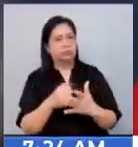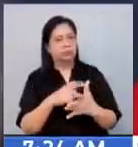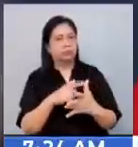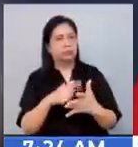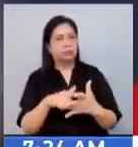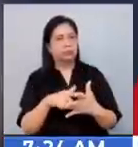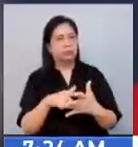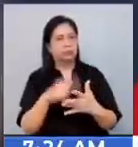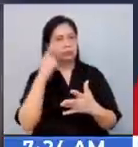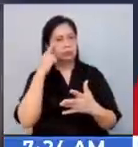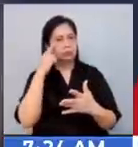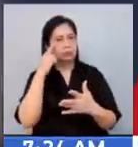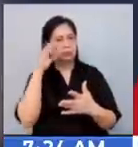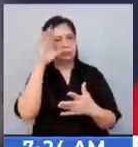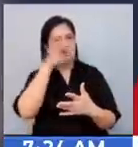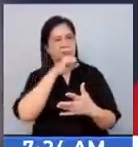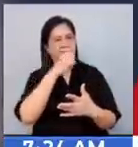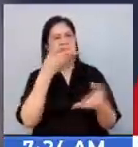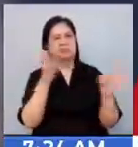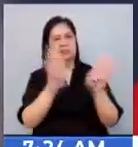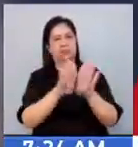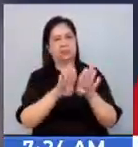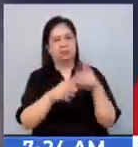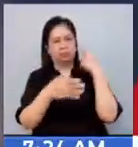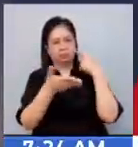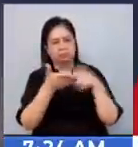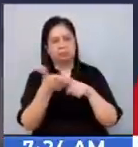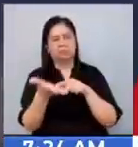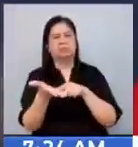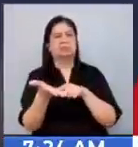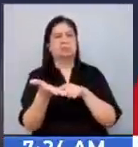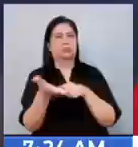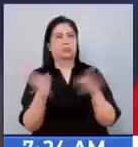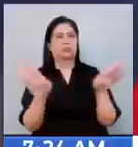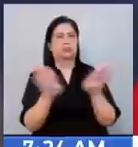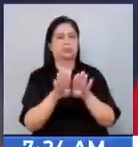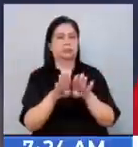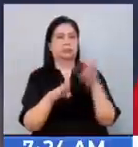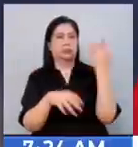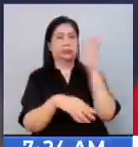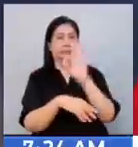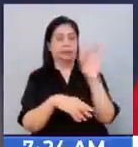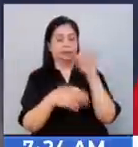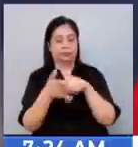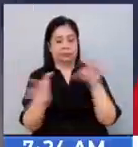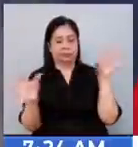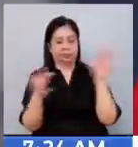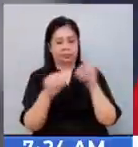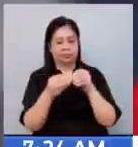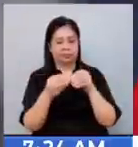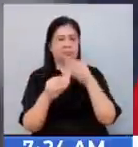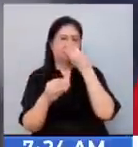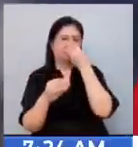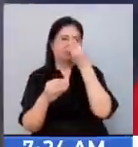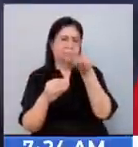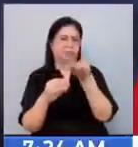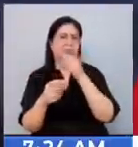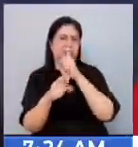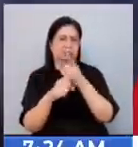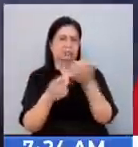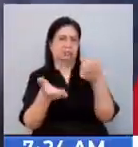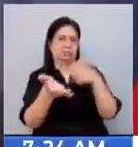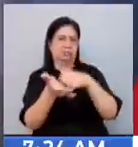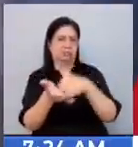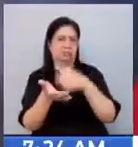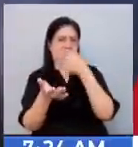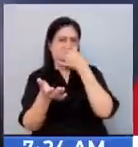nag-conclude sila na magsarado na matapos po nilang isarado yung enrollment no Friday dahil konti na nga lang daw po talaga yung nag-e-enroll. Parang sobrang